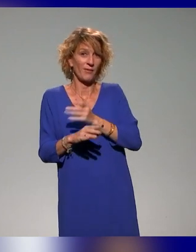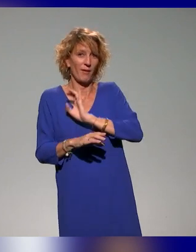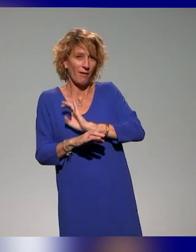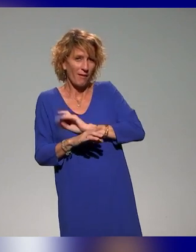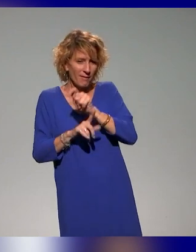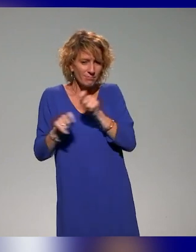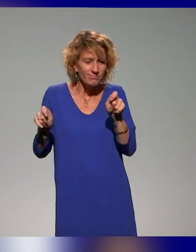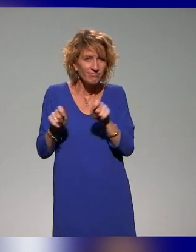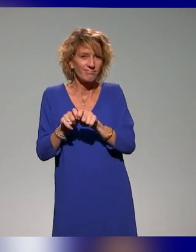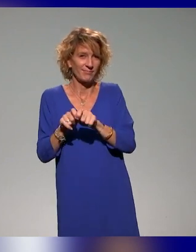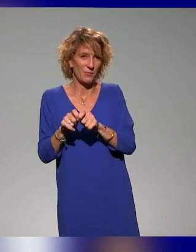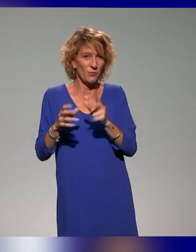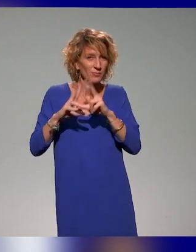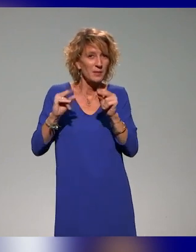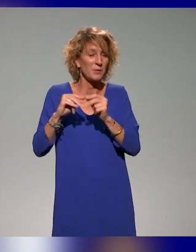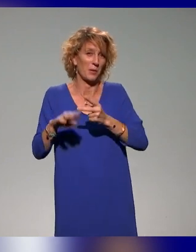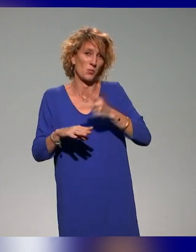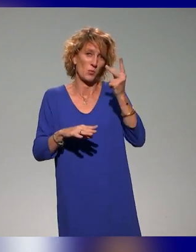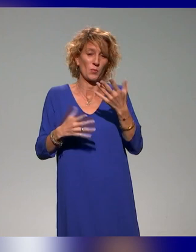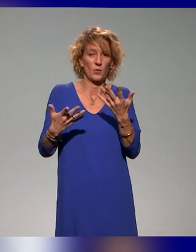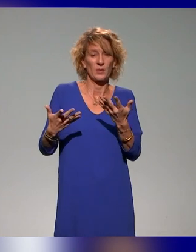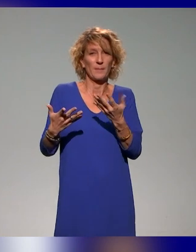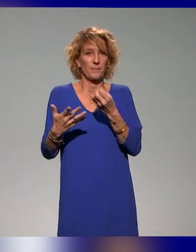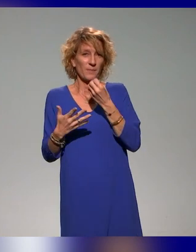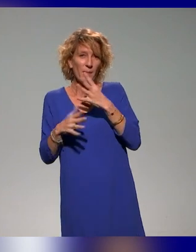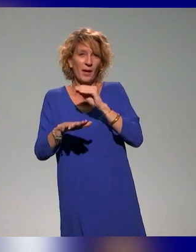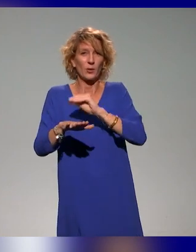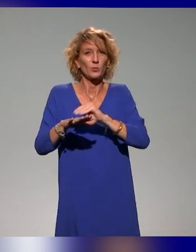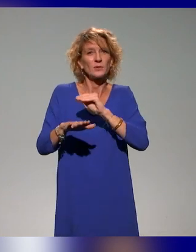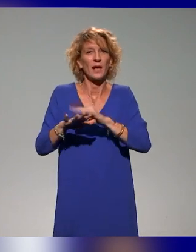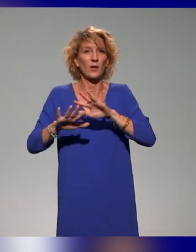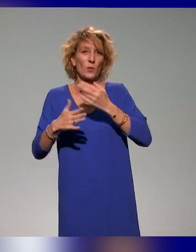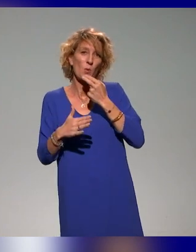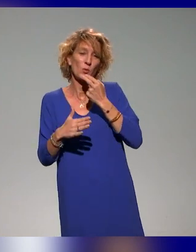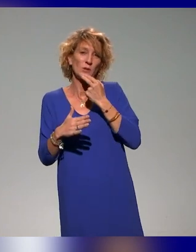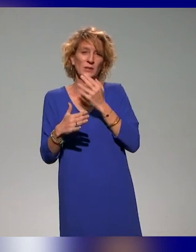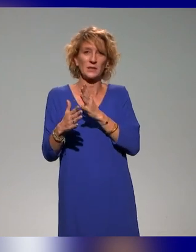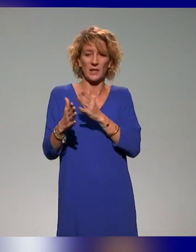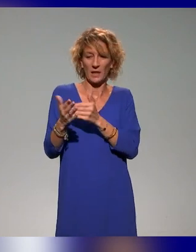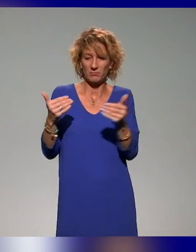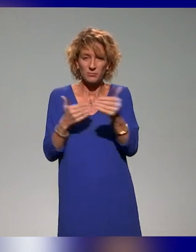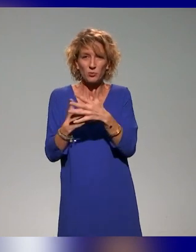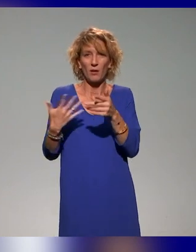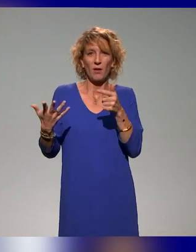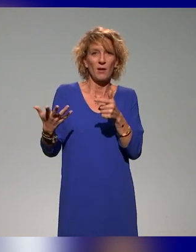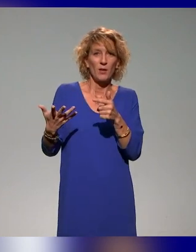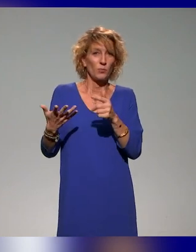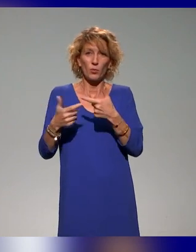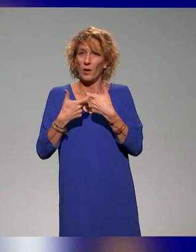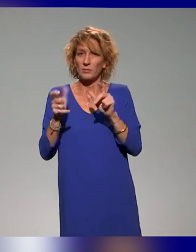petit peu plus sur ce qu'il est souhaitable de faire pour faciliter l'intégration des contenus et l'utilisation pour toutes et tous